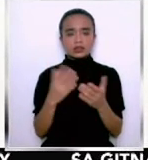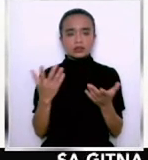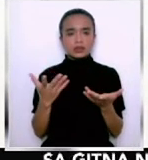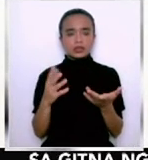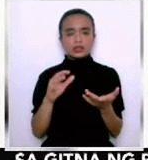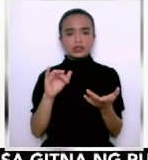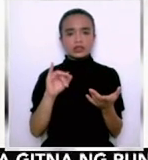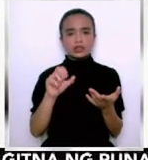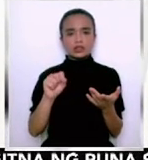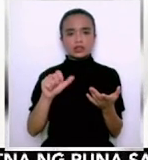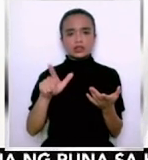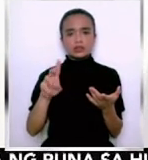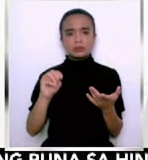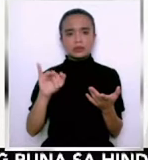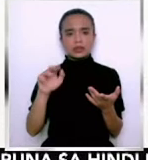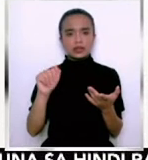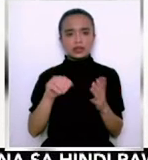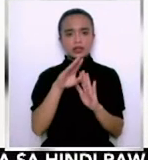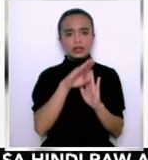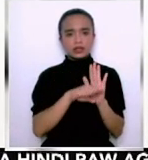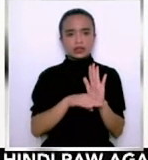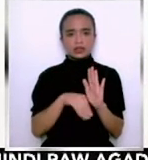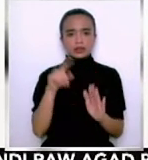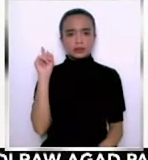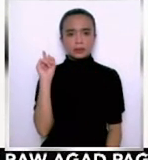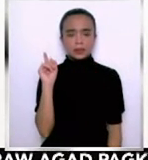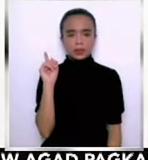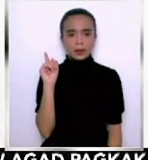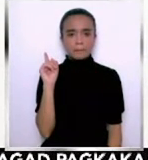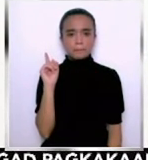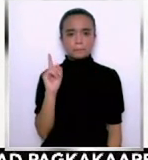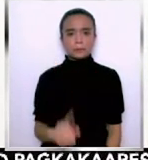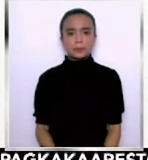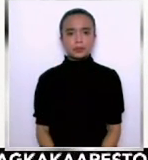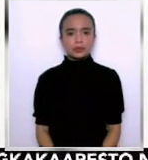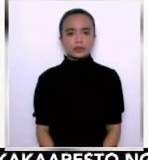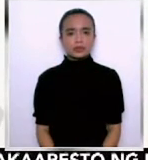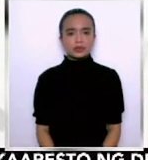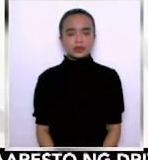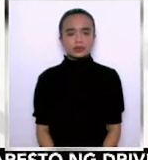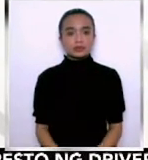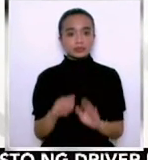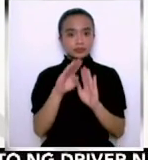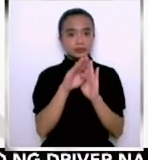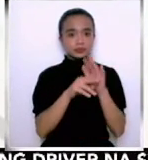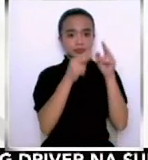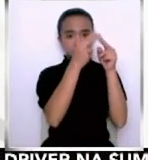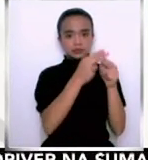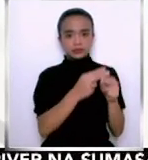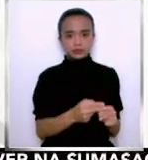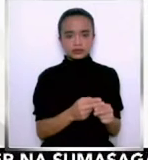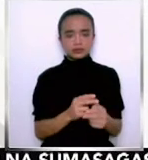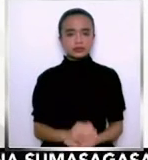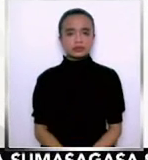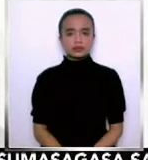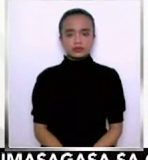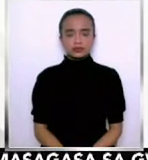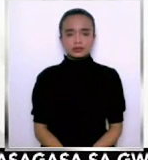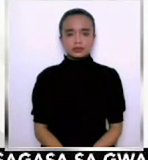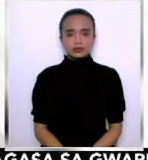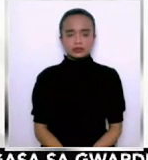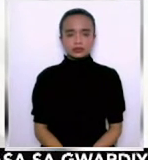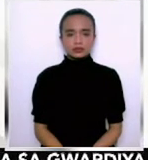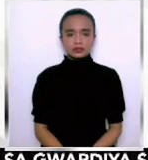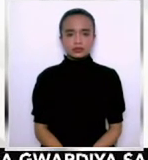sina Basaron Arok, Elam Sajirin, Majid Said, Mura Asgali Kayawan